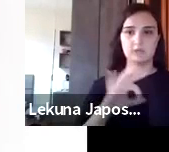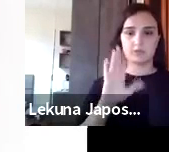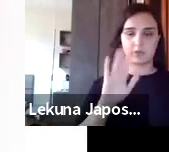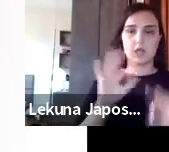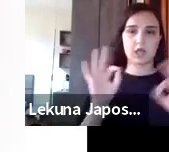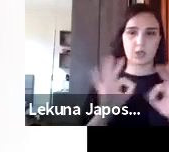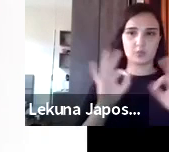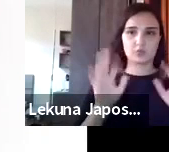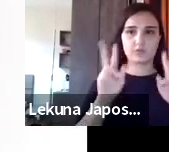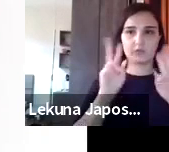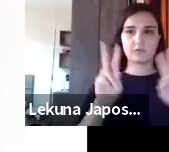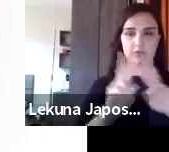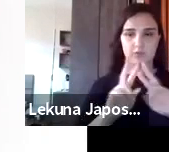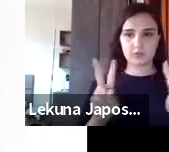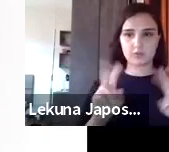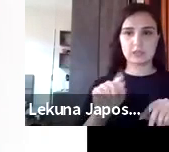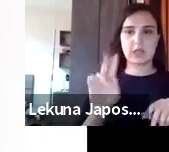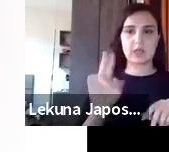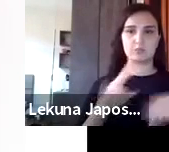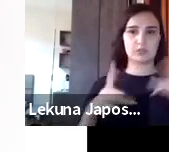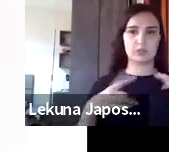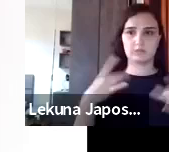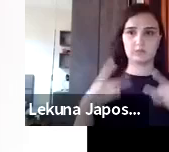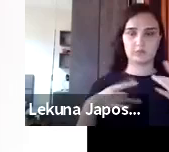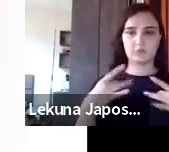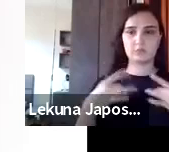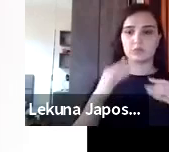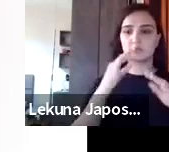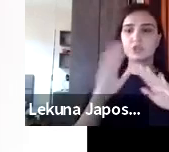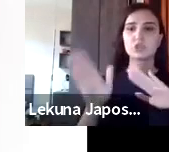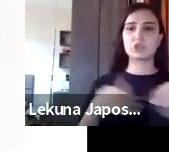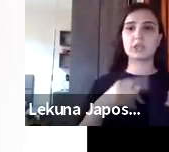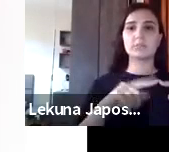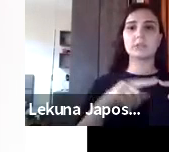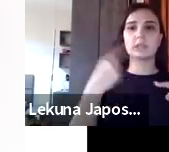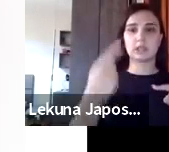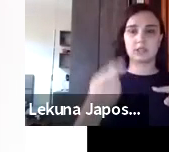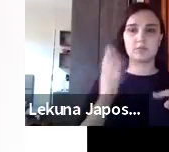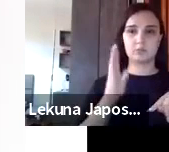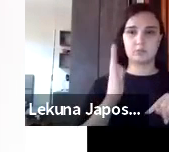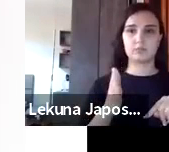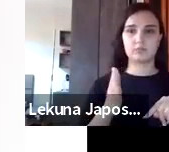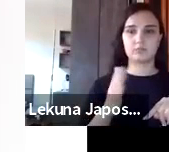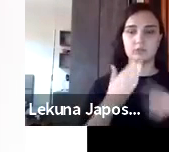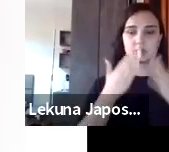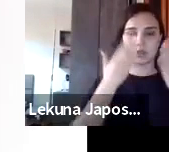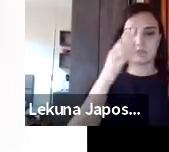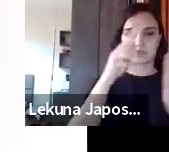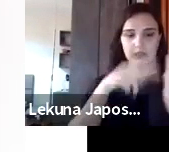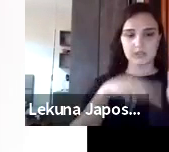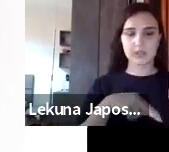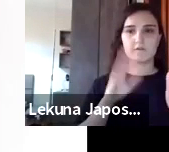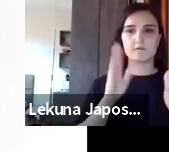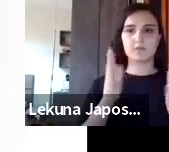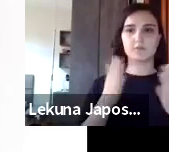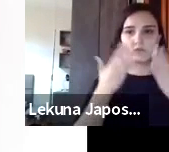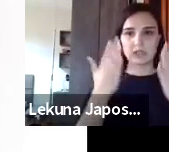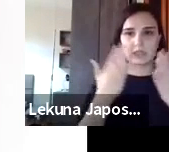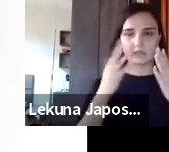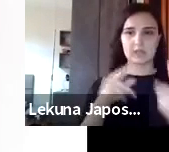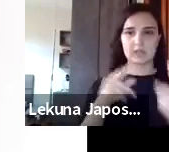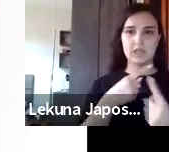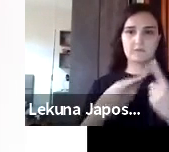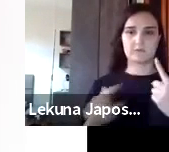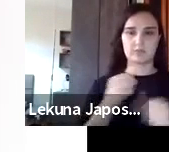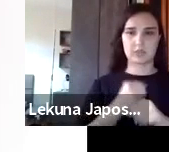არ იცოდით, არ უნდა ამას ნერვიულობა, შემდეგ ჯერზე, არ ვიცი, წავიკითხავ, გავარკვევ, ვიკითხავ და